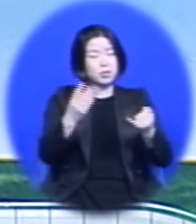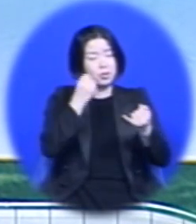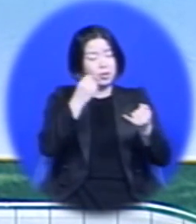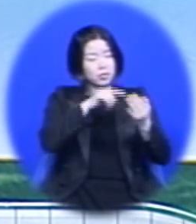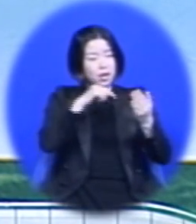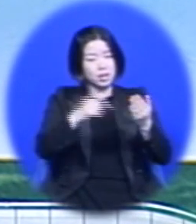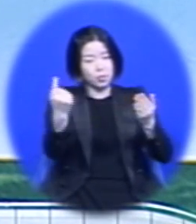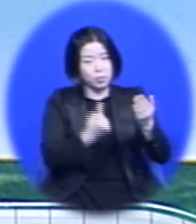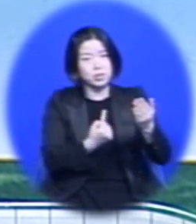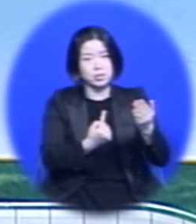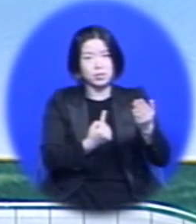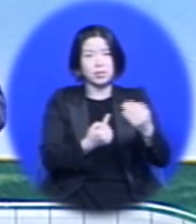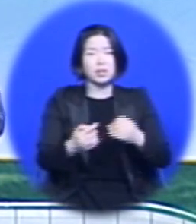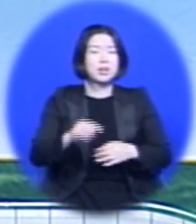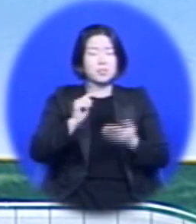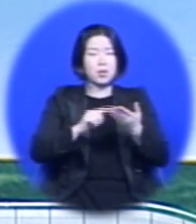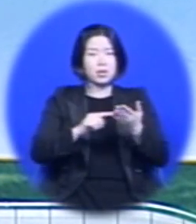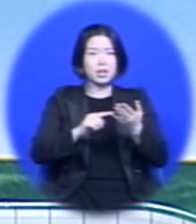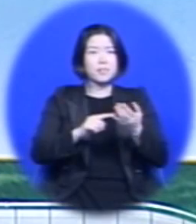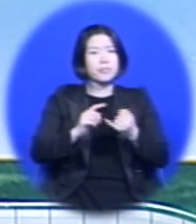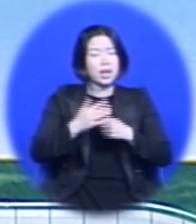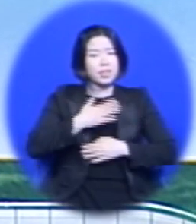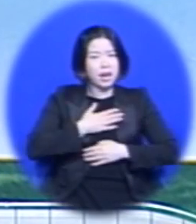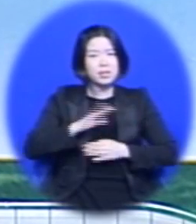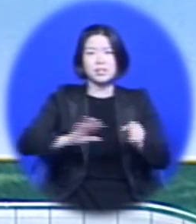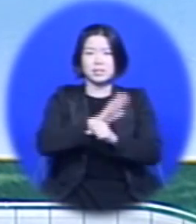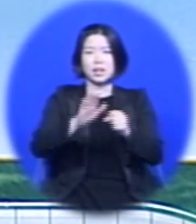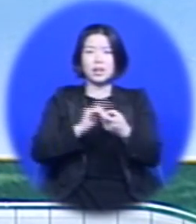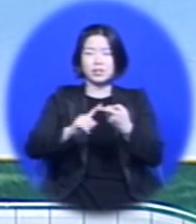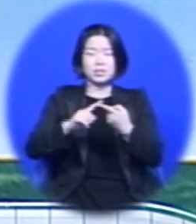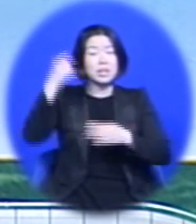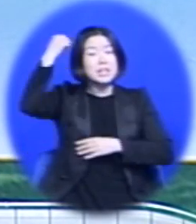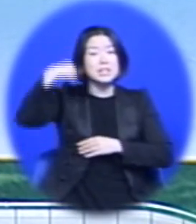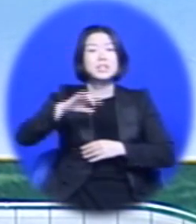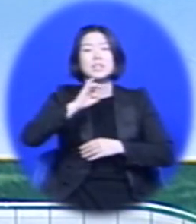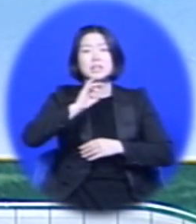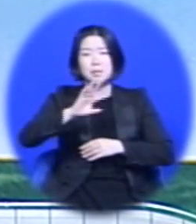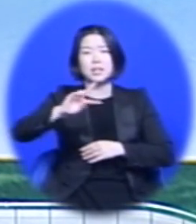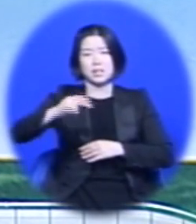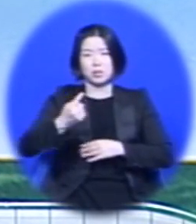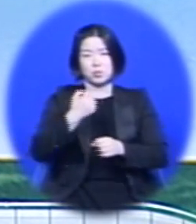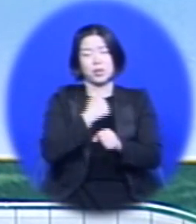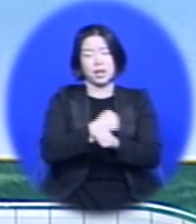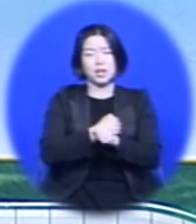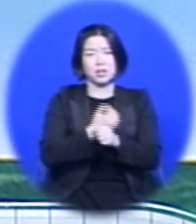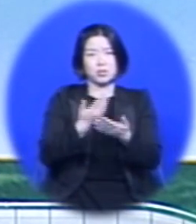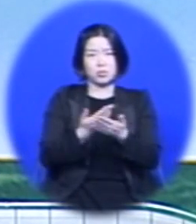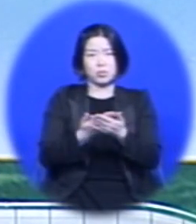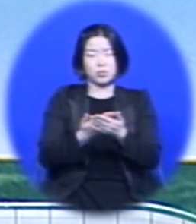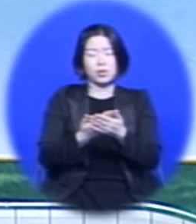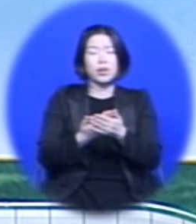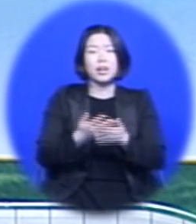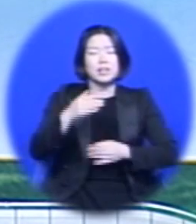임하셨어요. 성도님은 하나님이 나를 사랑하신다는 것을 느끼기만이라도 해주면 정말